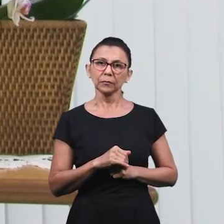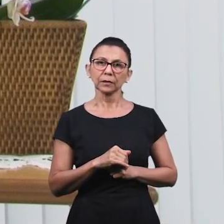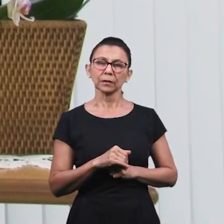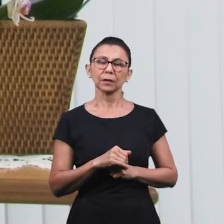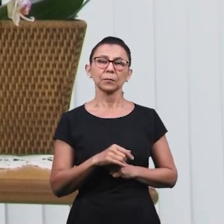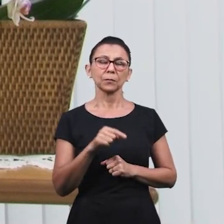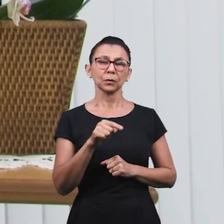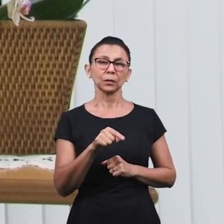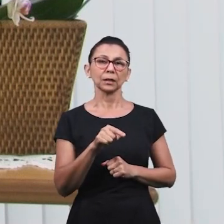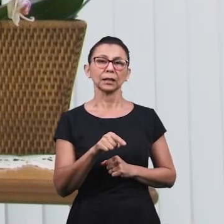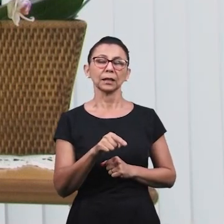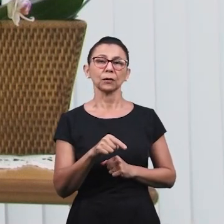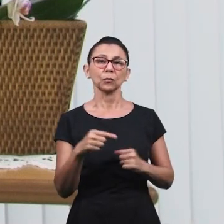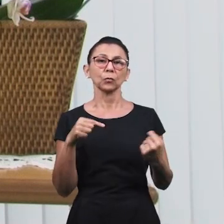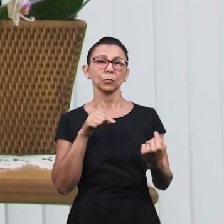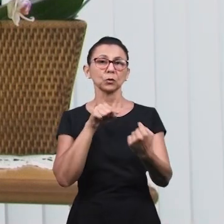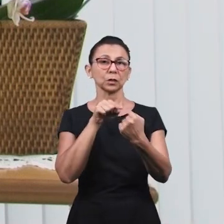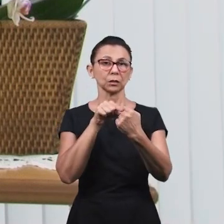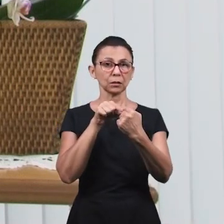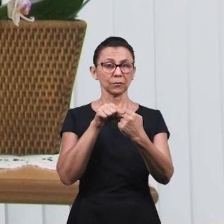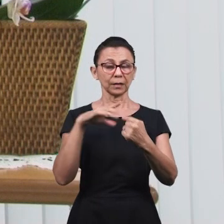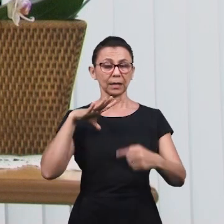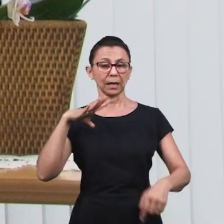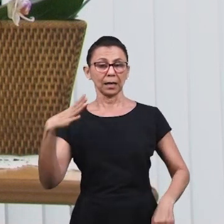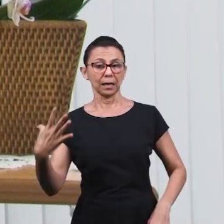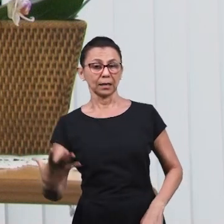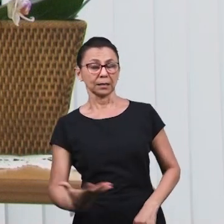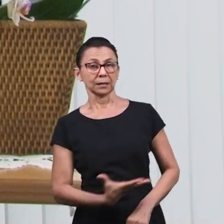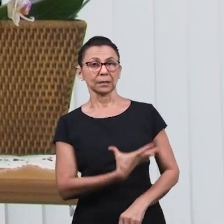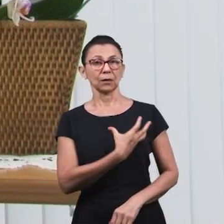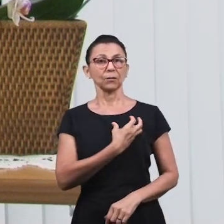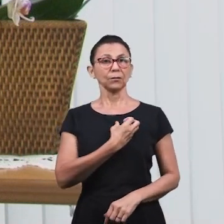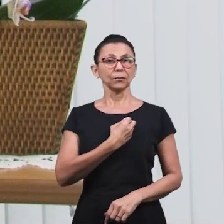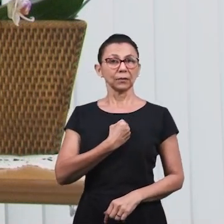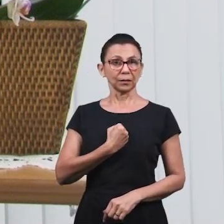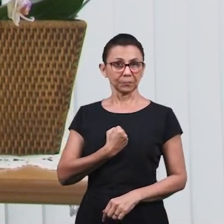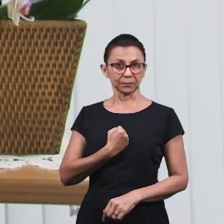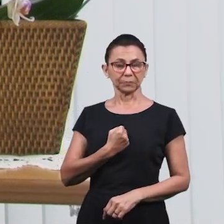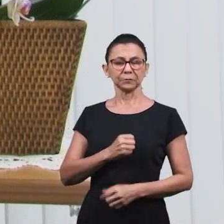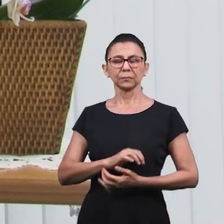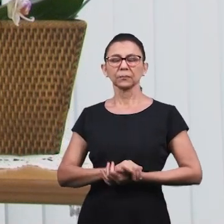pour qu'ils puissent être rachetés.